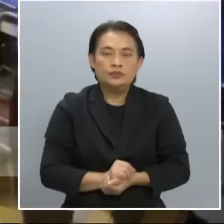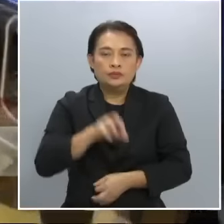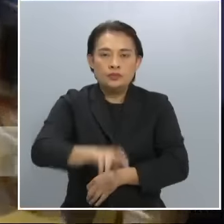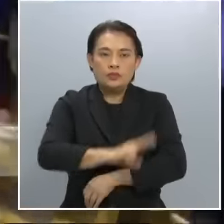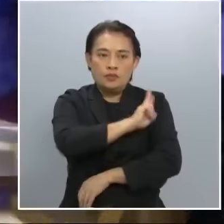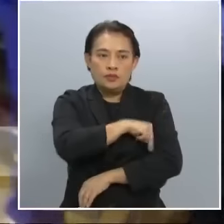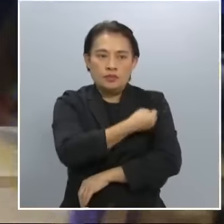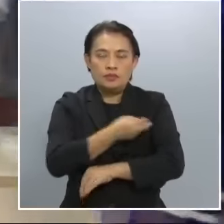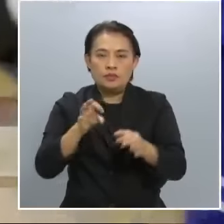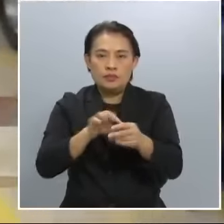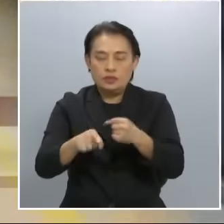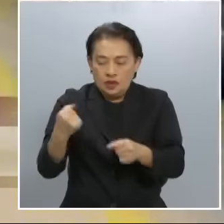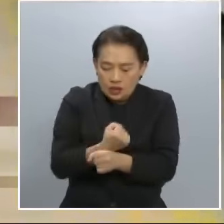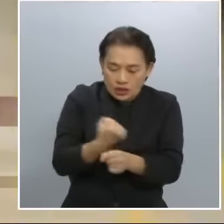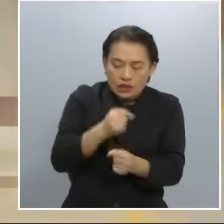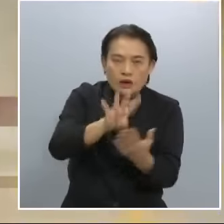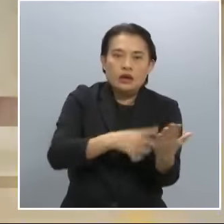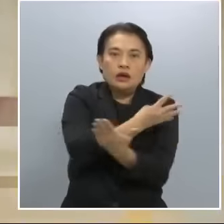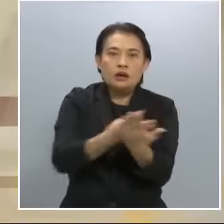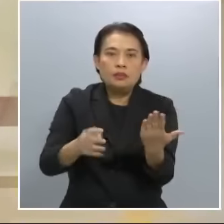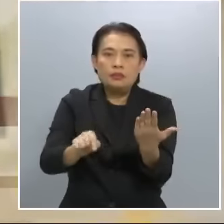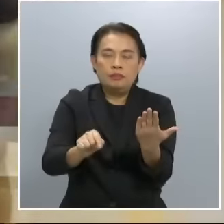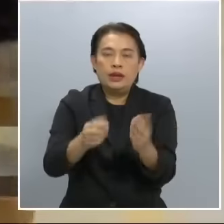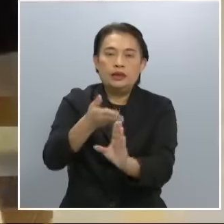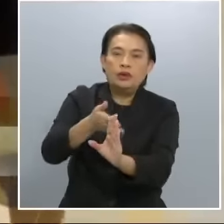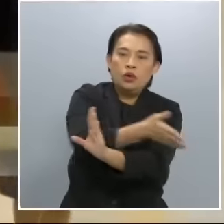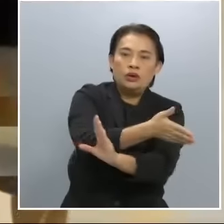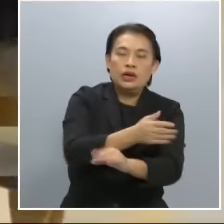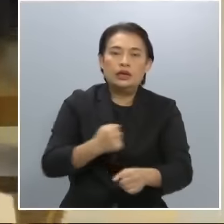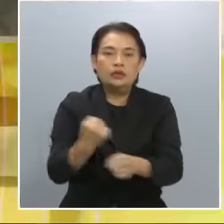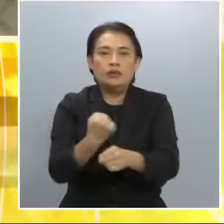องซักซ้อมแผนไปล่วงหน้าแล้วนะครับ